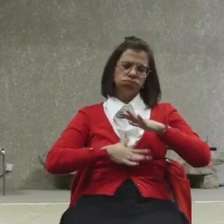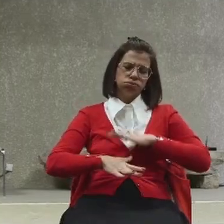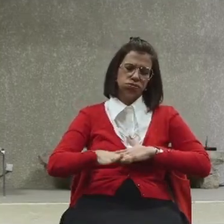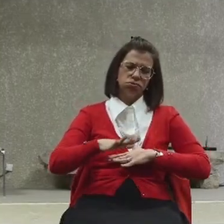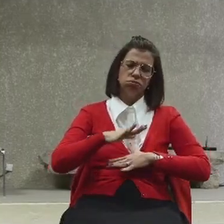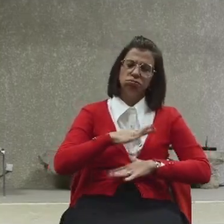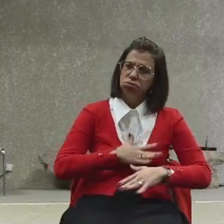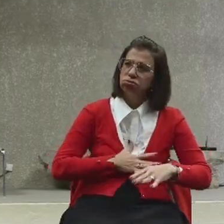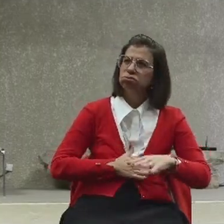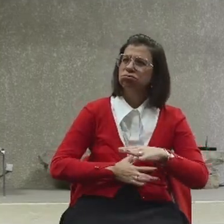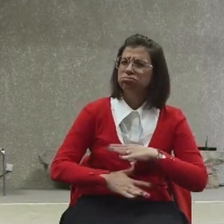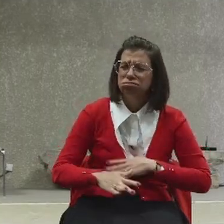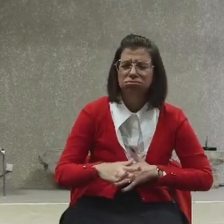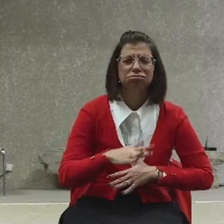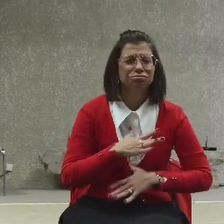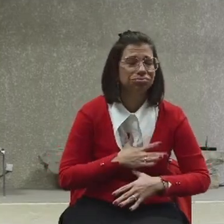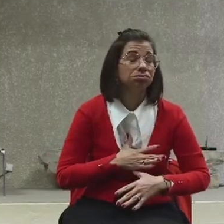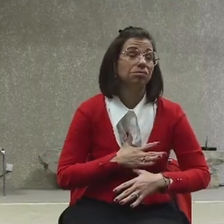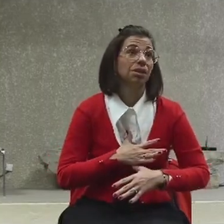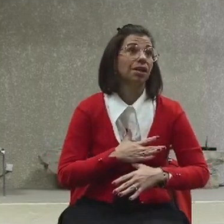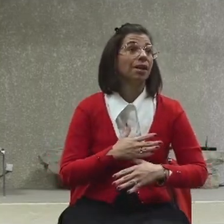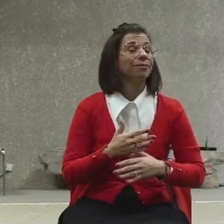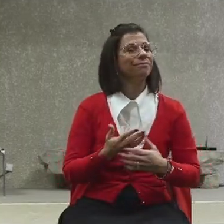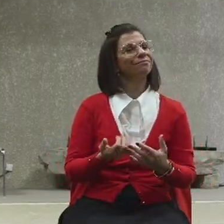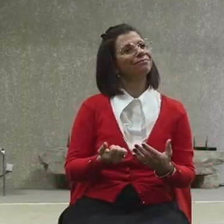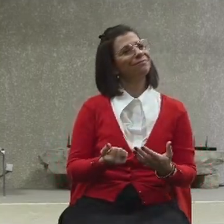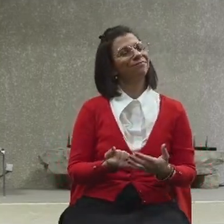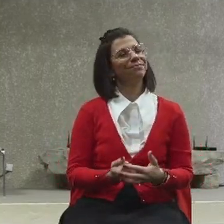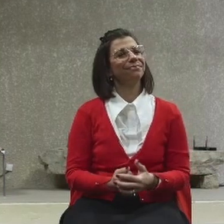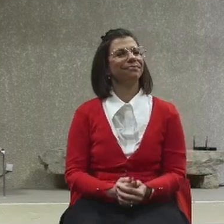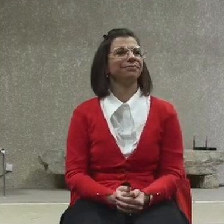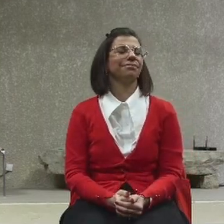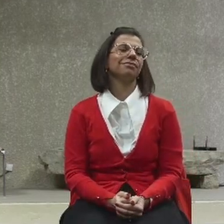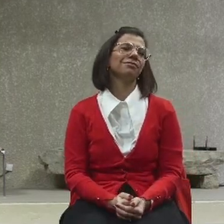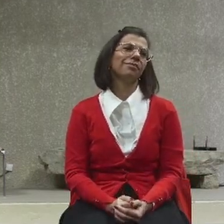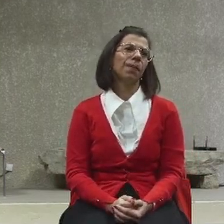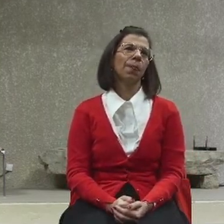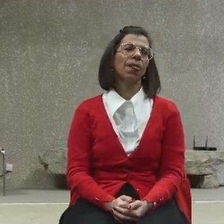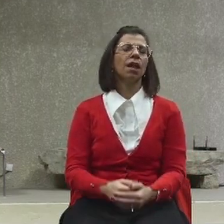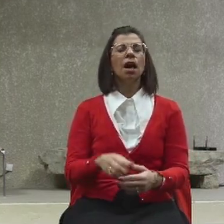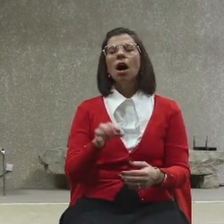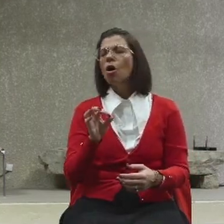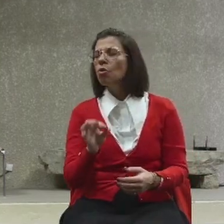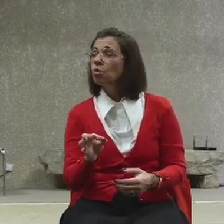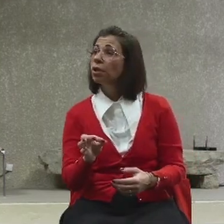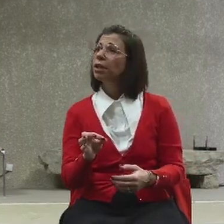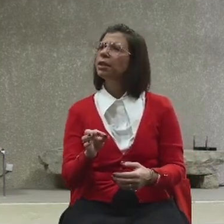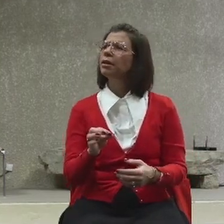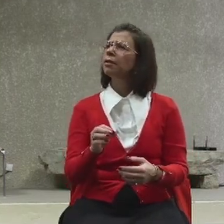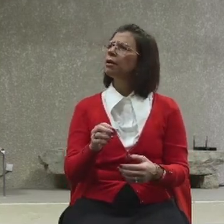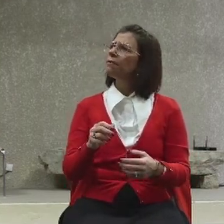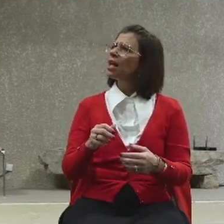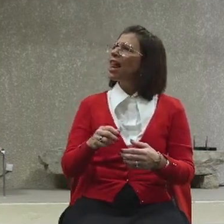Aussi, beaucoup de chrétiens sincères essayent de mourir à eux-mêmes. Et c'est très bien.